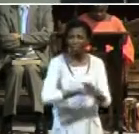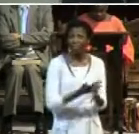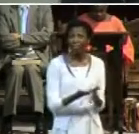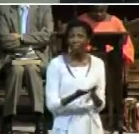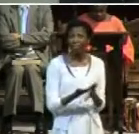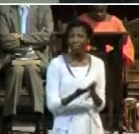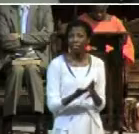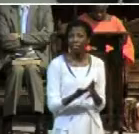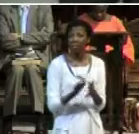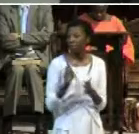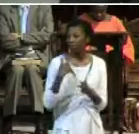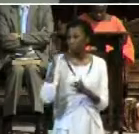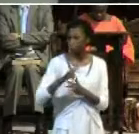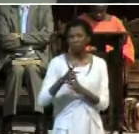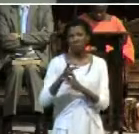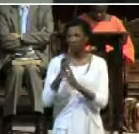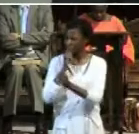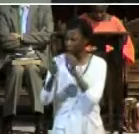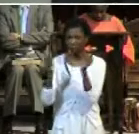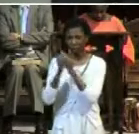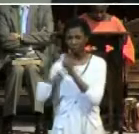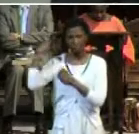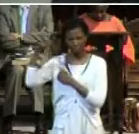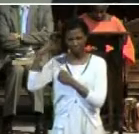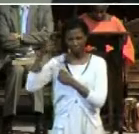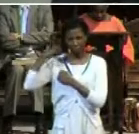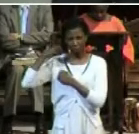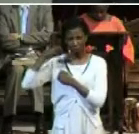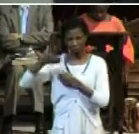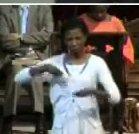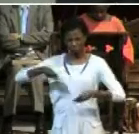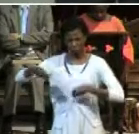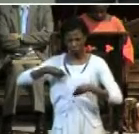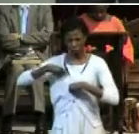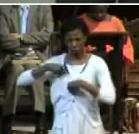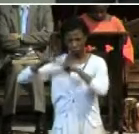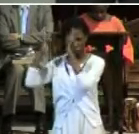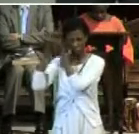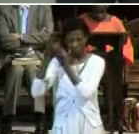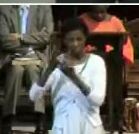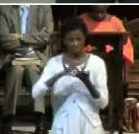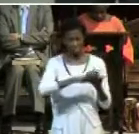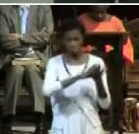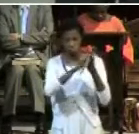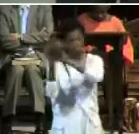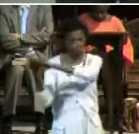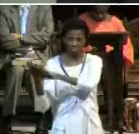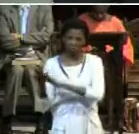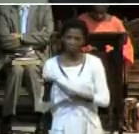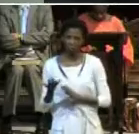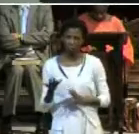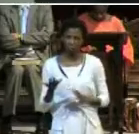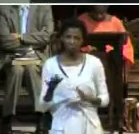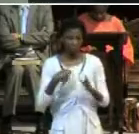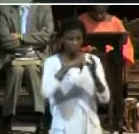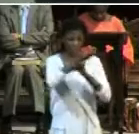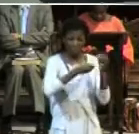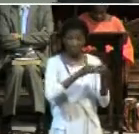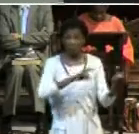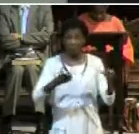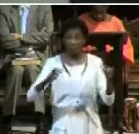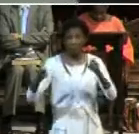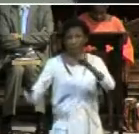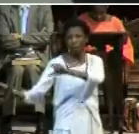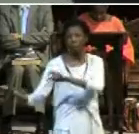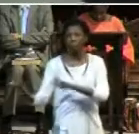avec notre frère Ted Wilson. Je vous rappelle, la connaissance mondiale double tous les 3 ans. Et donc, dans ce monde qui bouge à toute